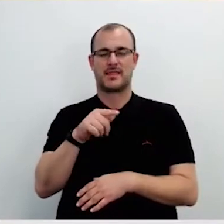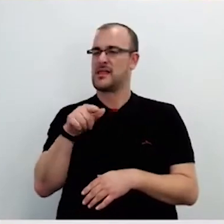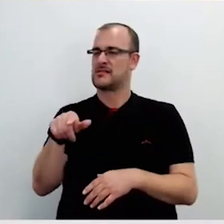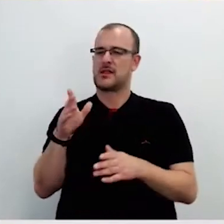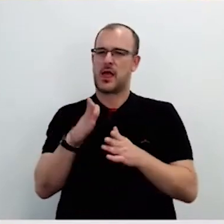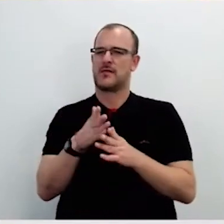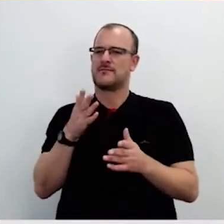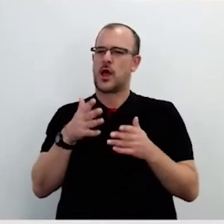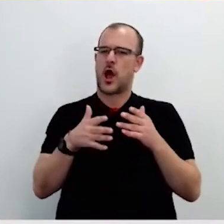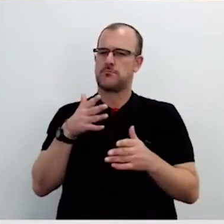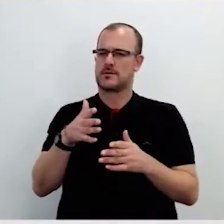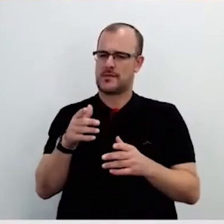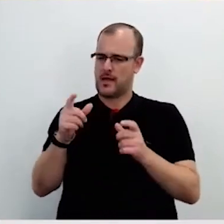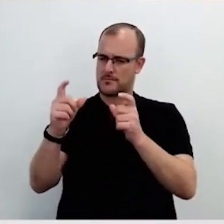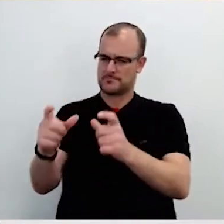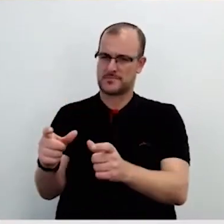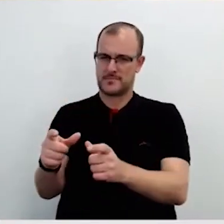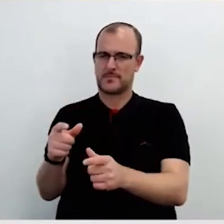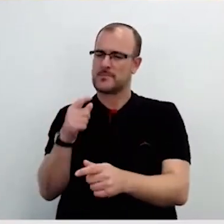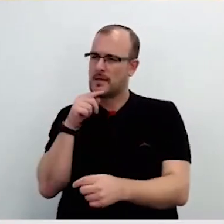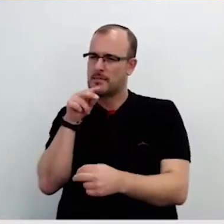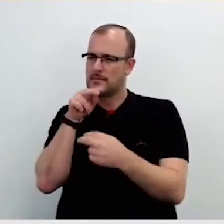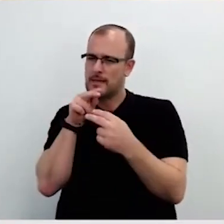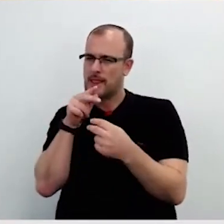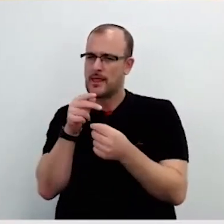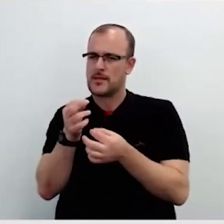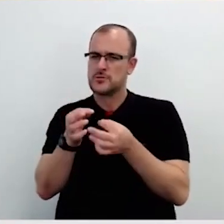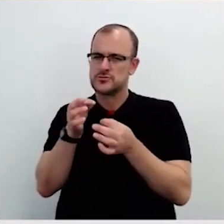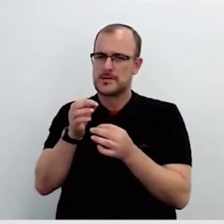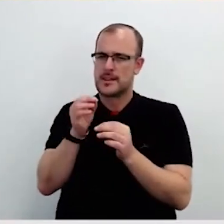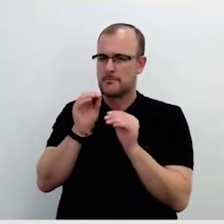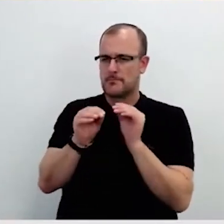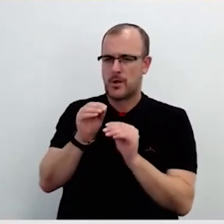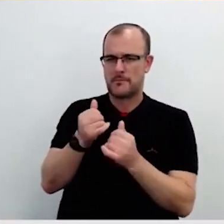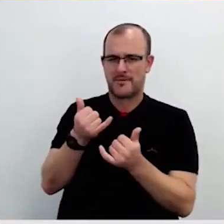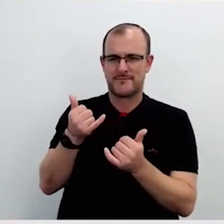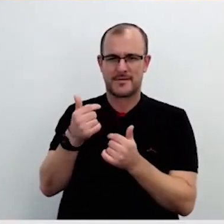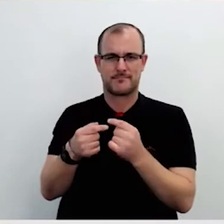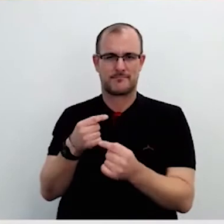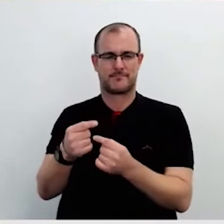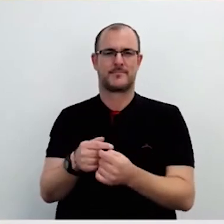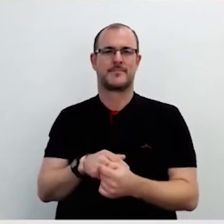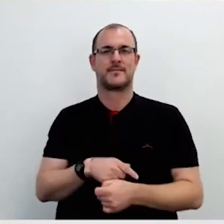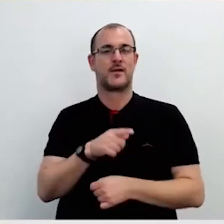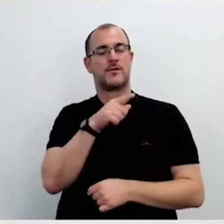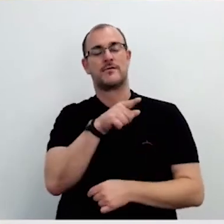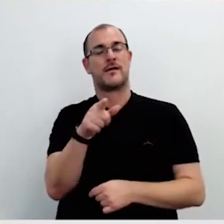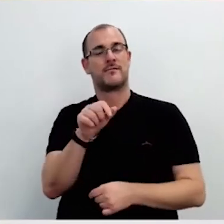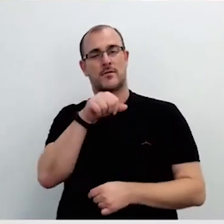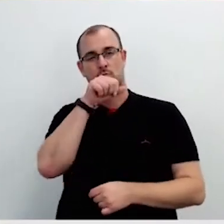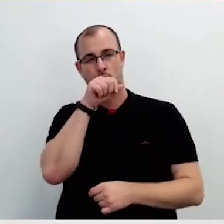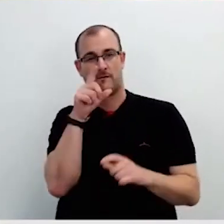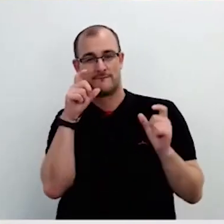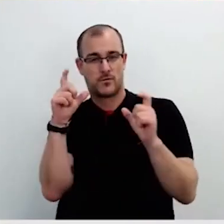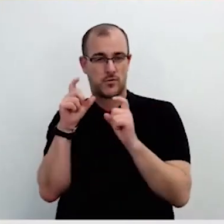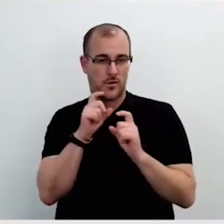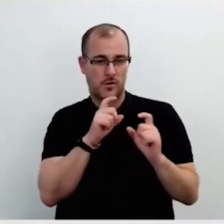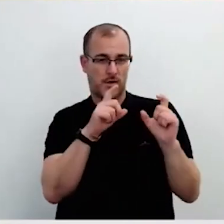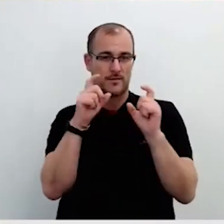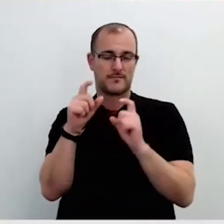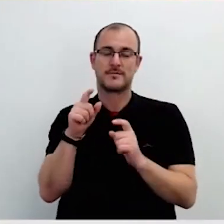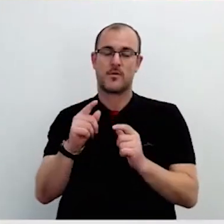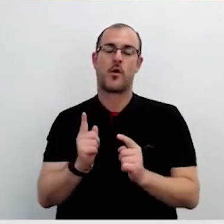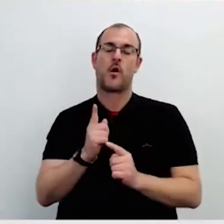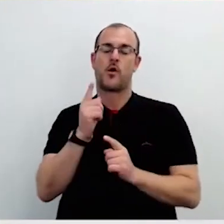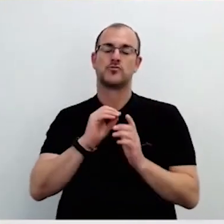Roboter, Bienen, kennenlernen und spielerisch programmieren. Für alle Fotografiebegeisterten gibt die